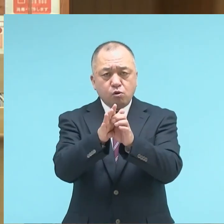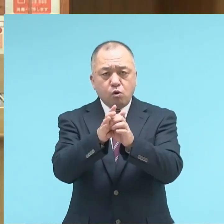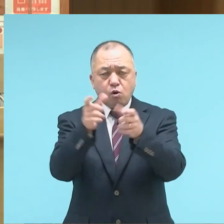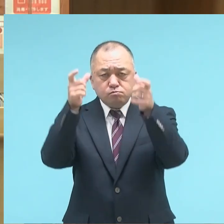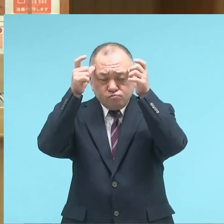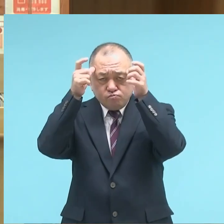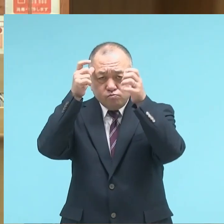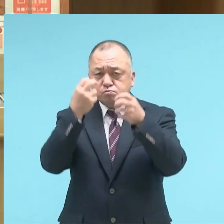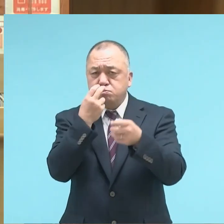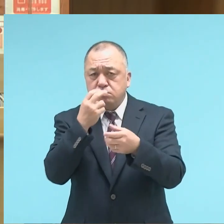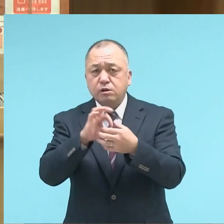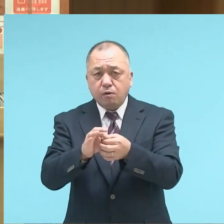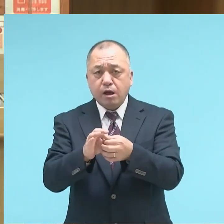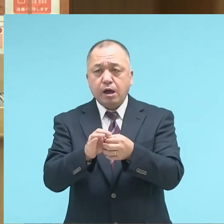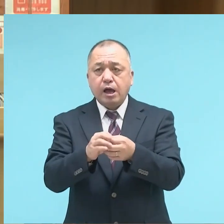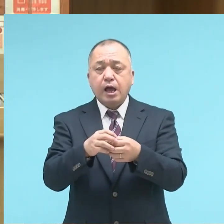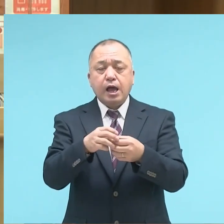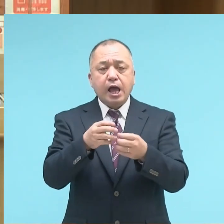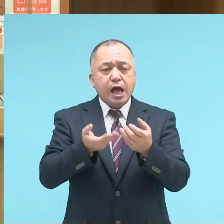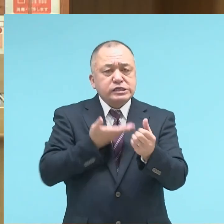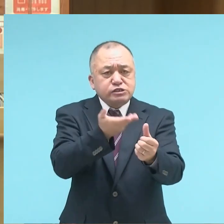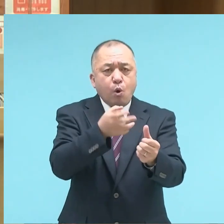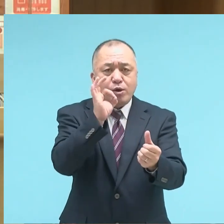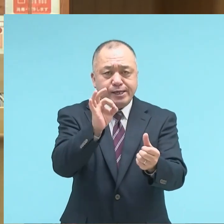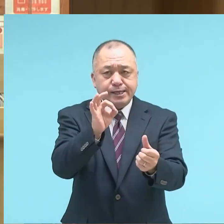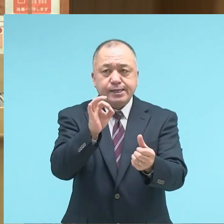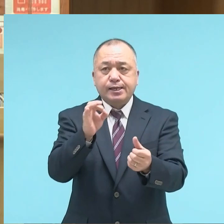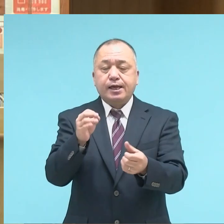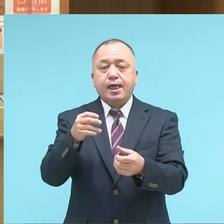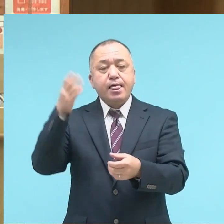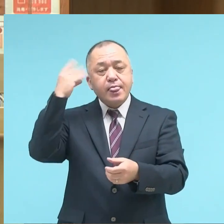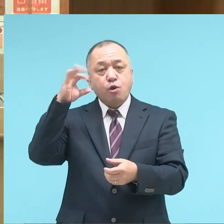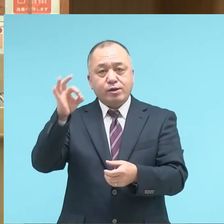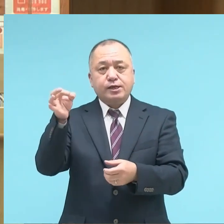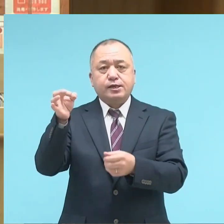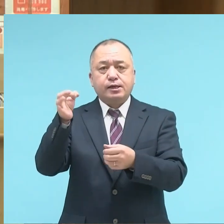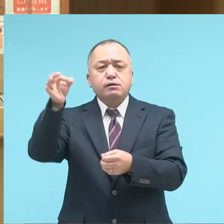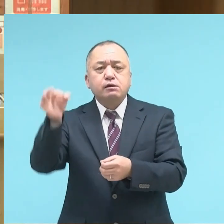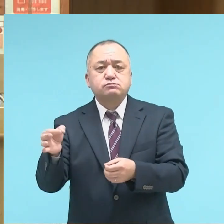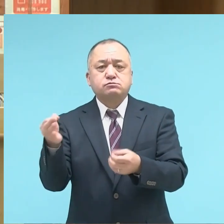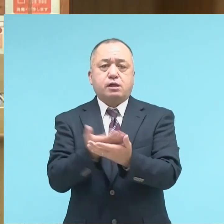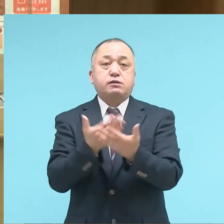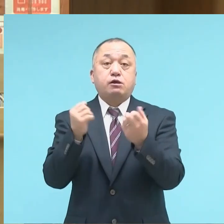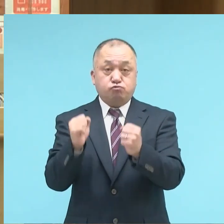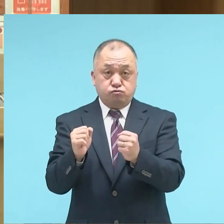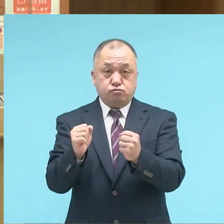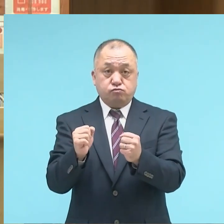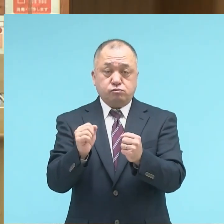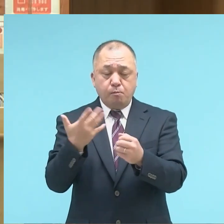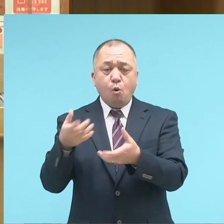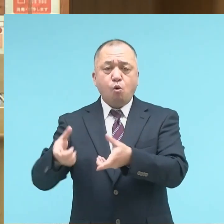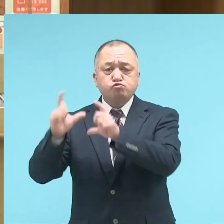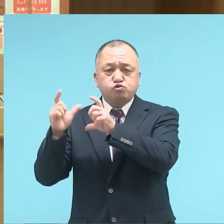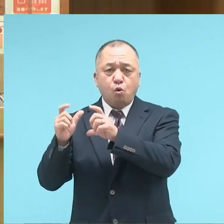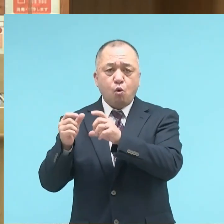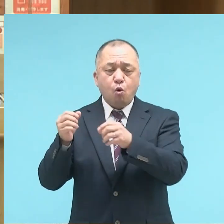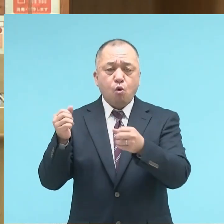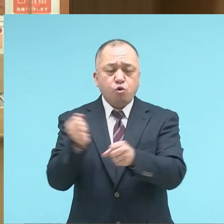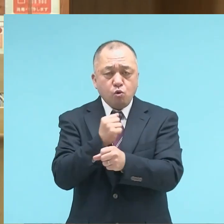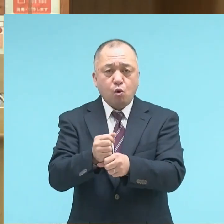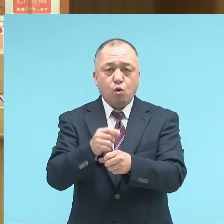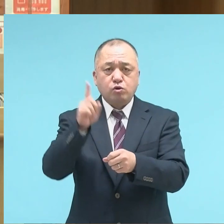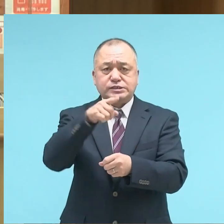飼料費や燃料費など生産コストが下落しているものでですね、運送業の人件費などが高止まりし